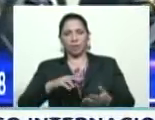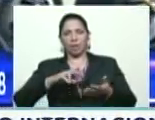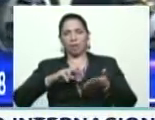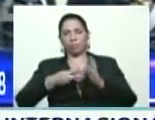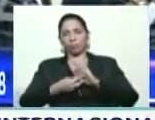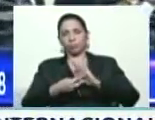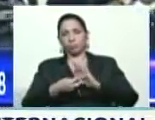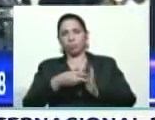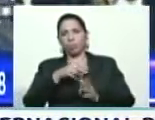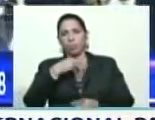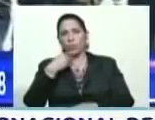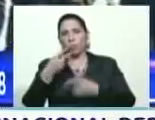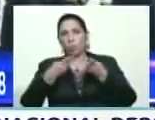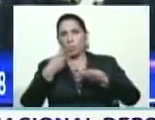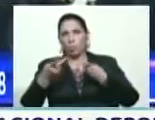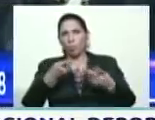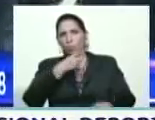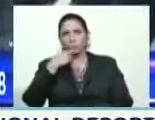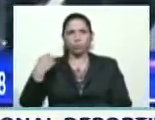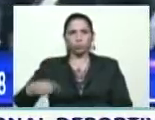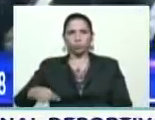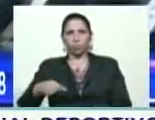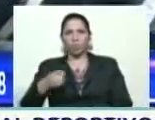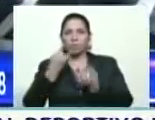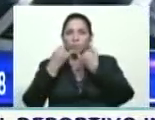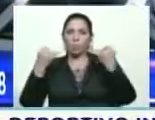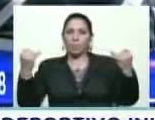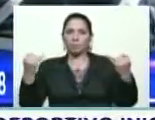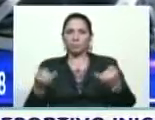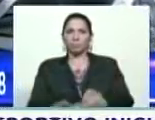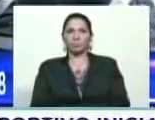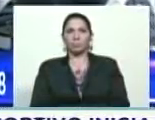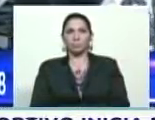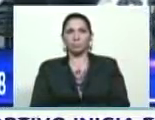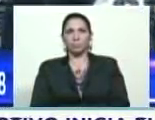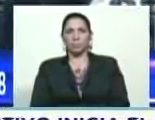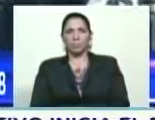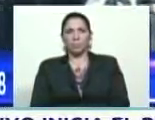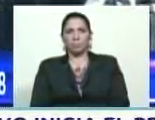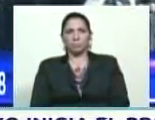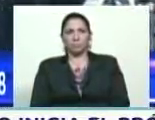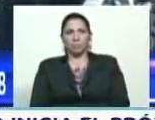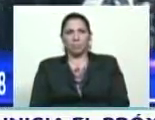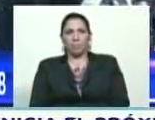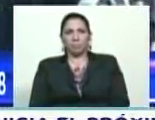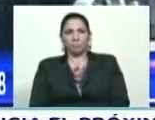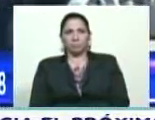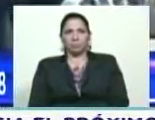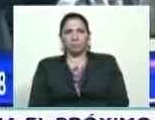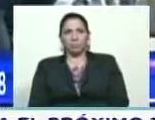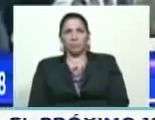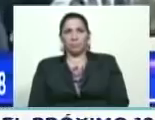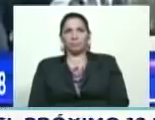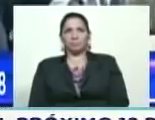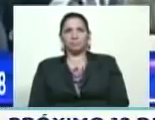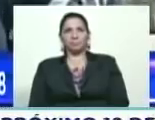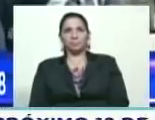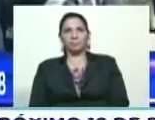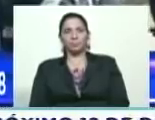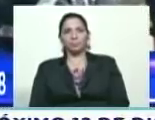Лопес, глубоко уважаемые российские военные, прибывшие сюда, я приветствую вас здесь, на венесуэльской